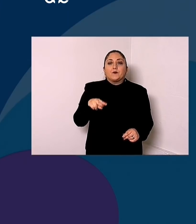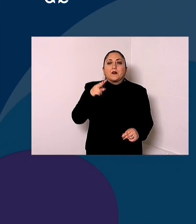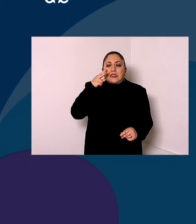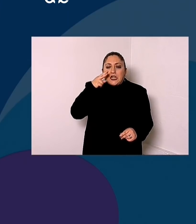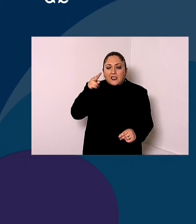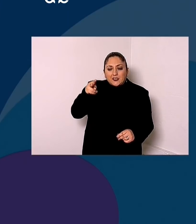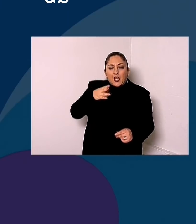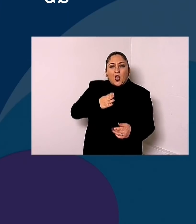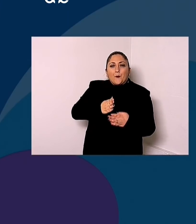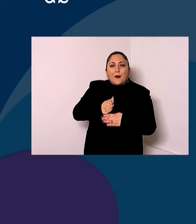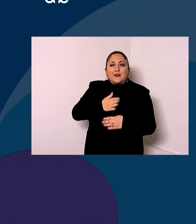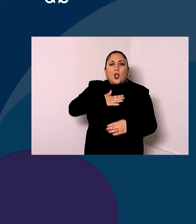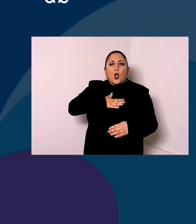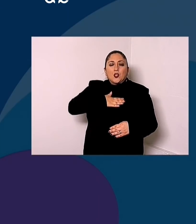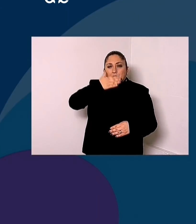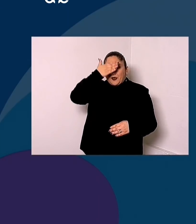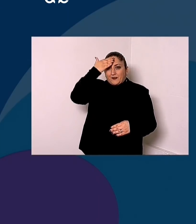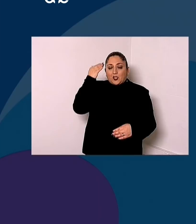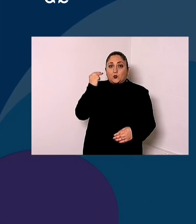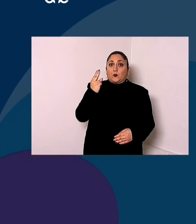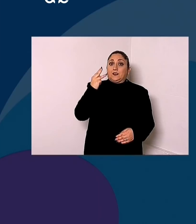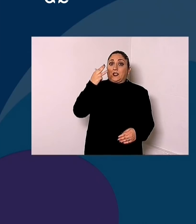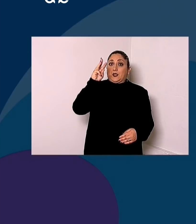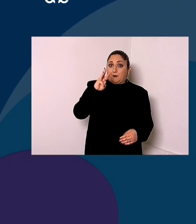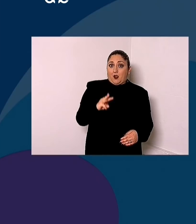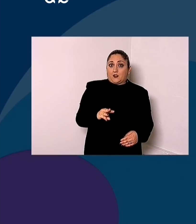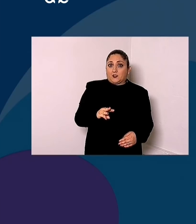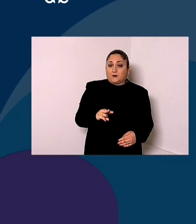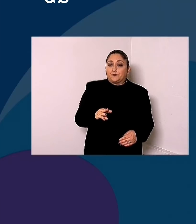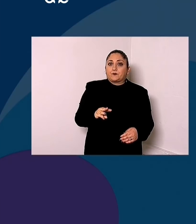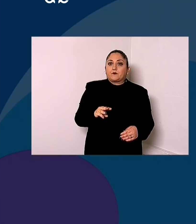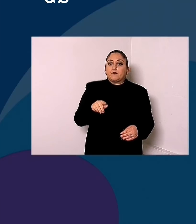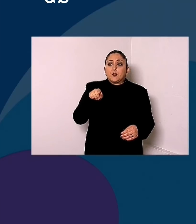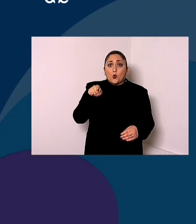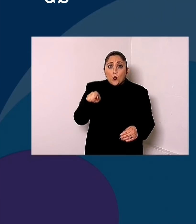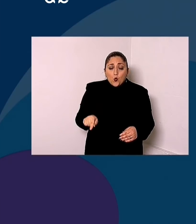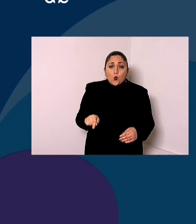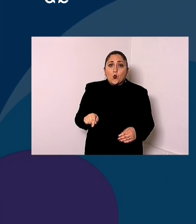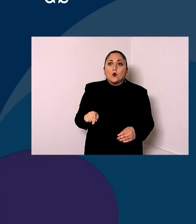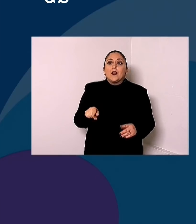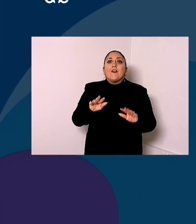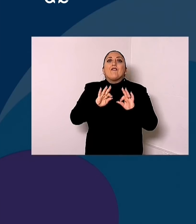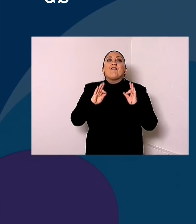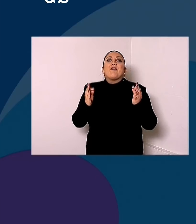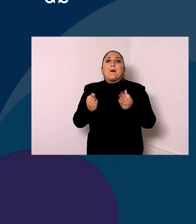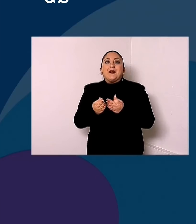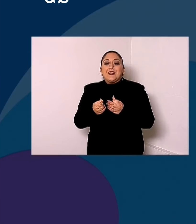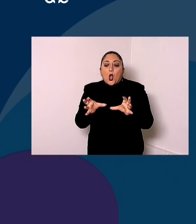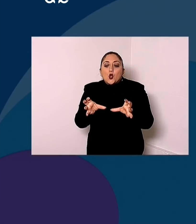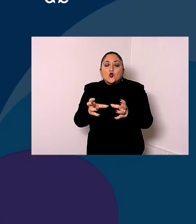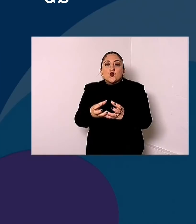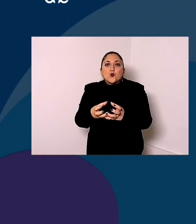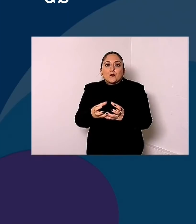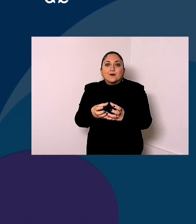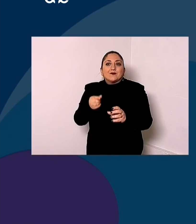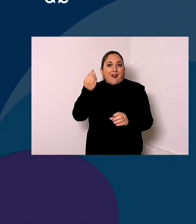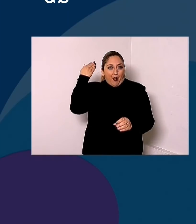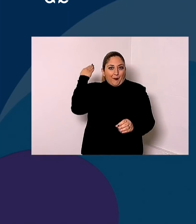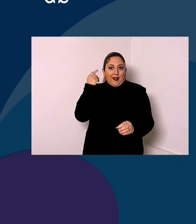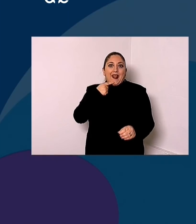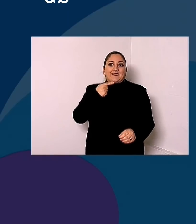rajna li beda bis-sintomi fid-29 ta' Marzu u dan kien każ li kien relatat fil-familja ma' cluster ieħor li kellna